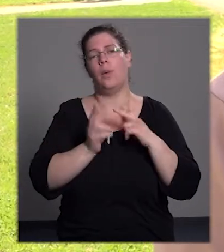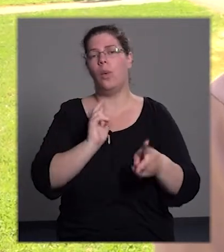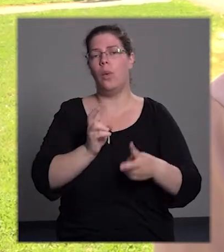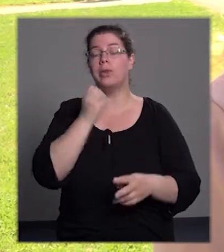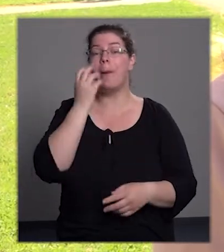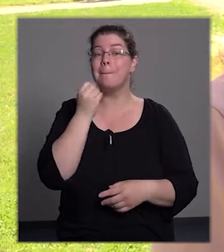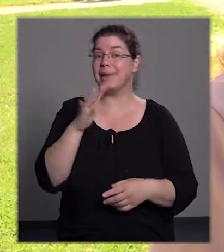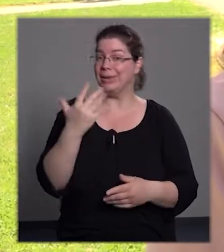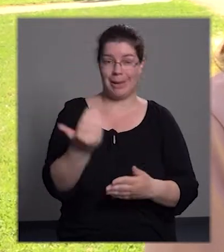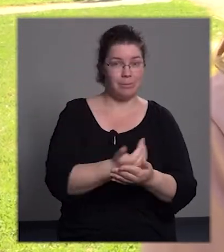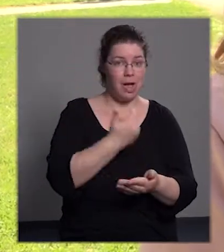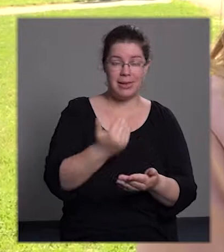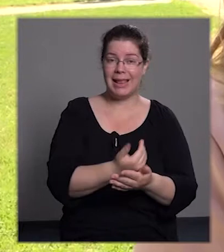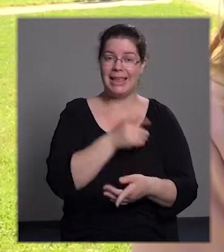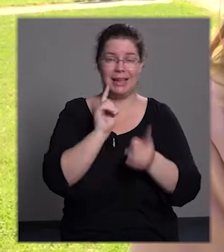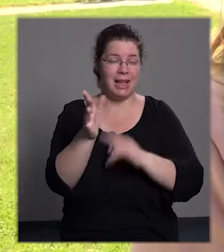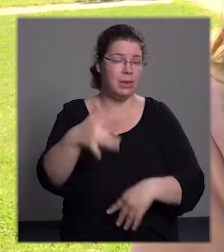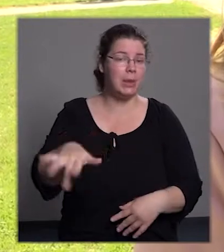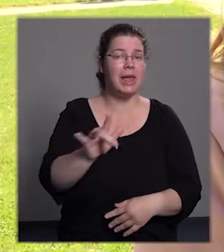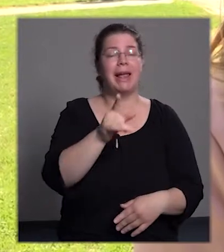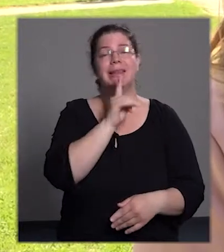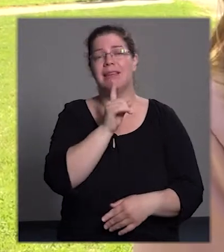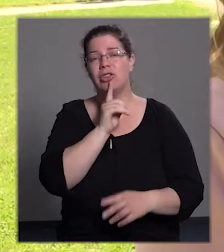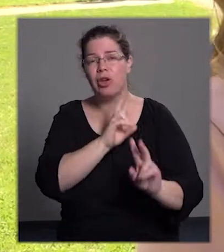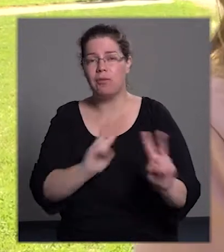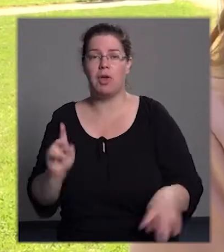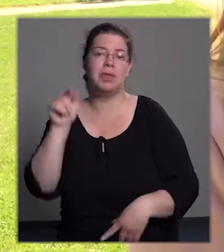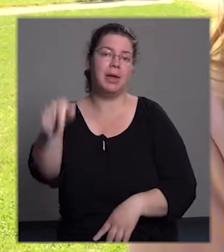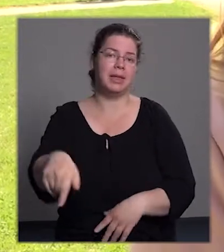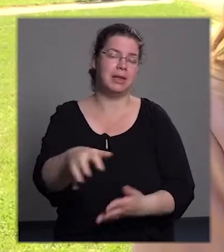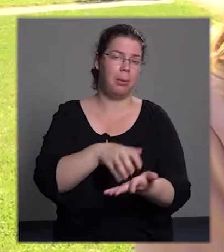amikor nem használják a játszótereket, kevesebben vannak kint a parkokban,